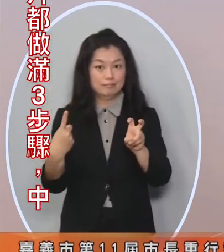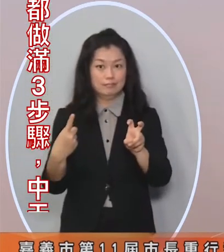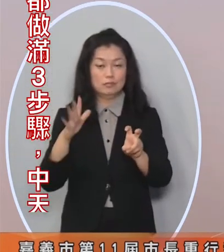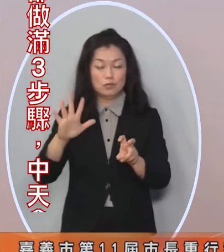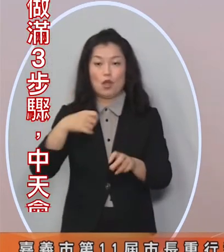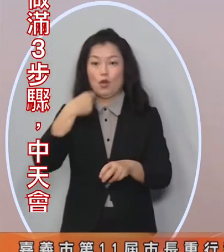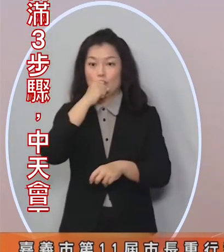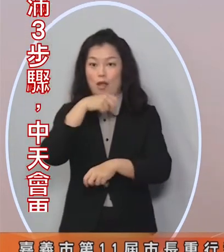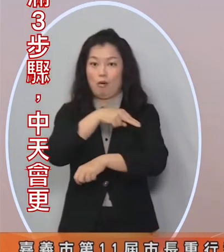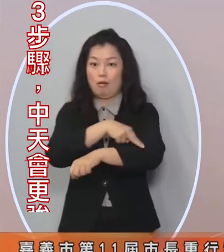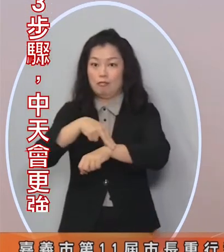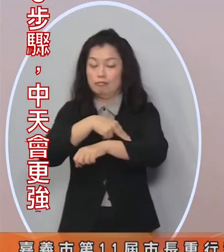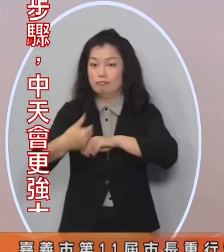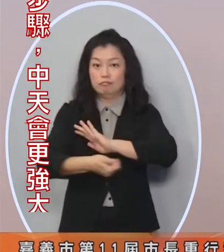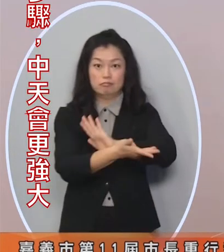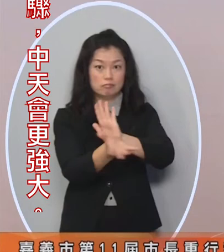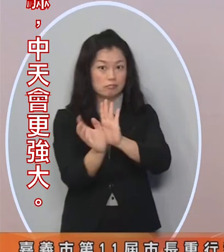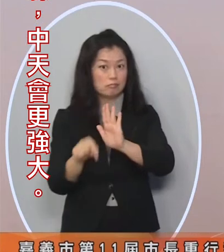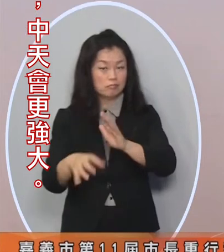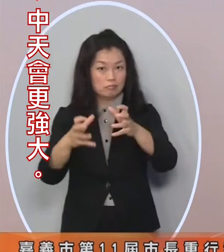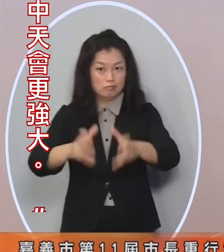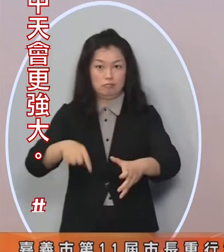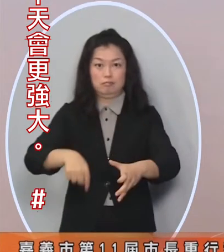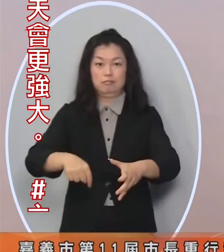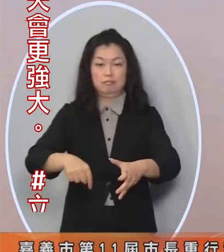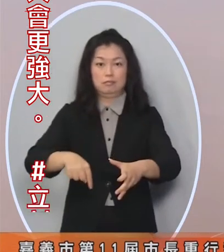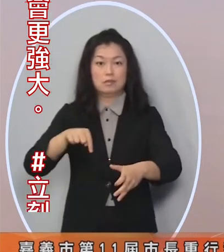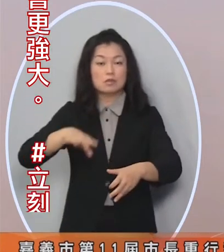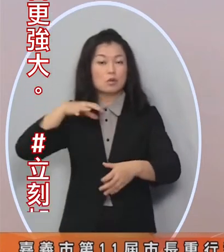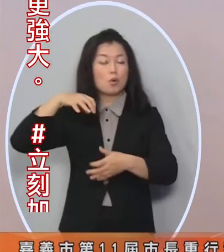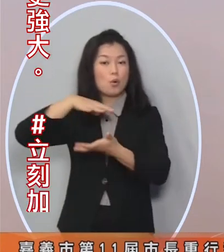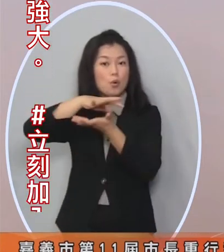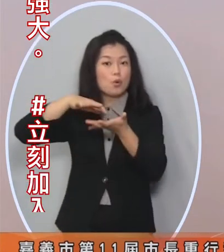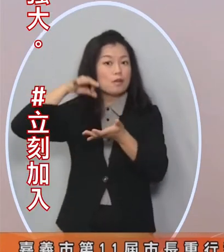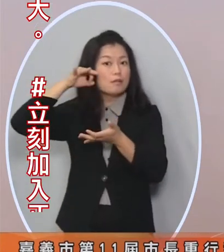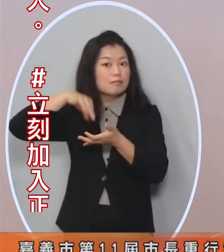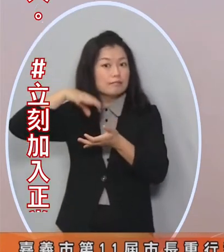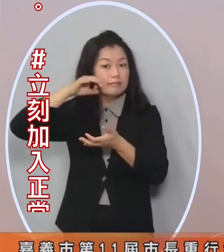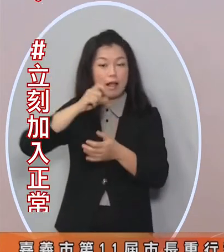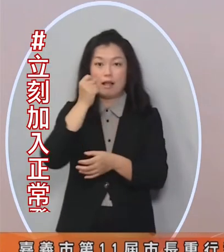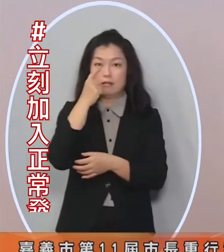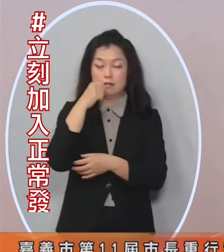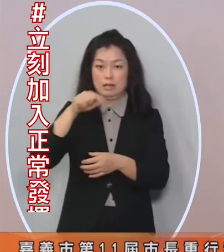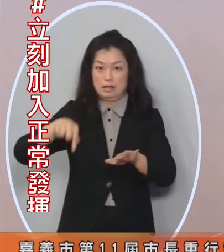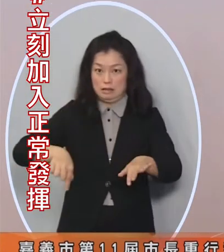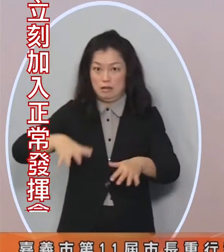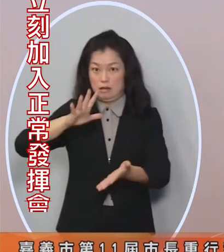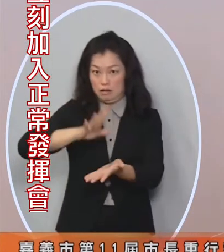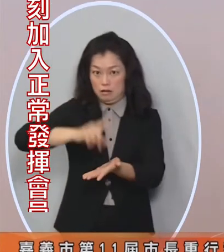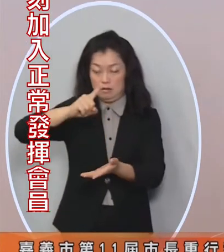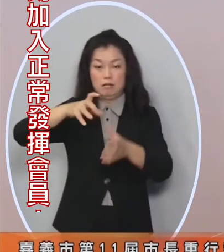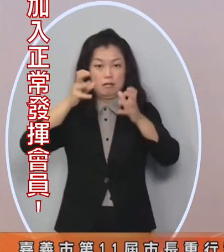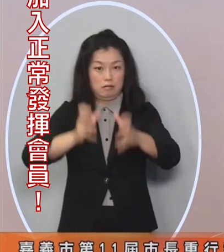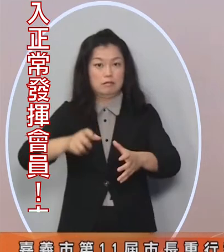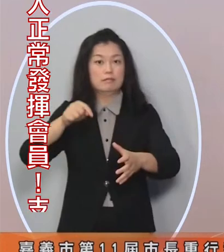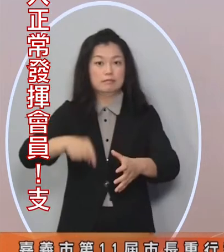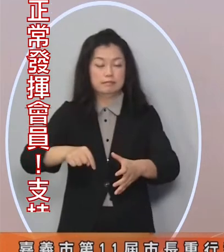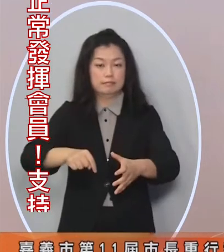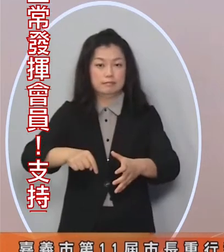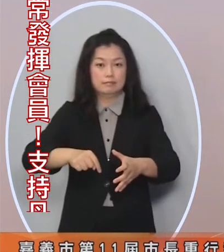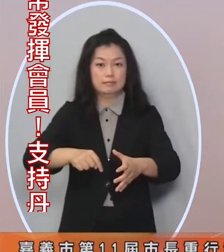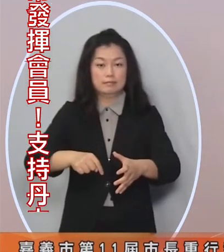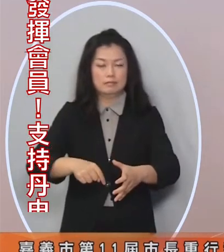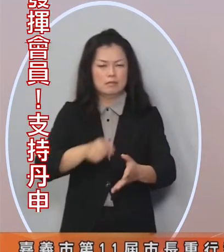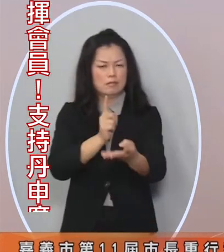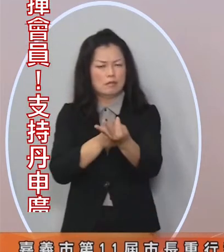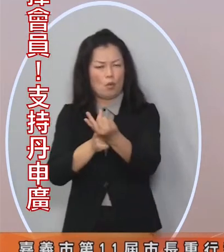有台湾设计展，我们用设计展，这是云嘉这一次。第一次的一个设计展，所以这么